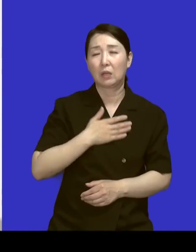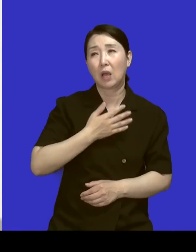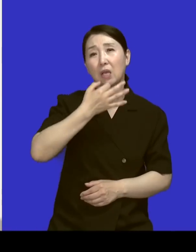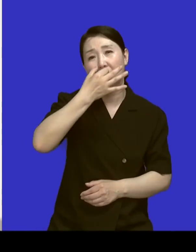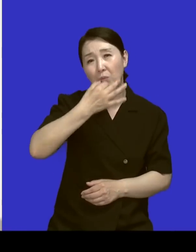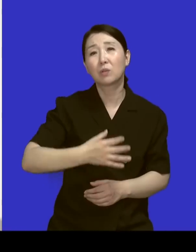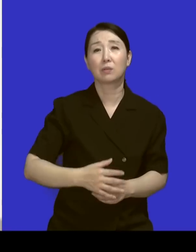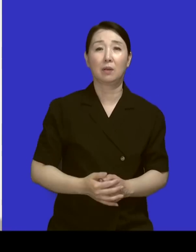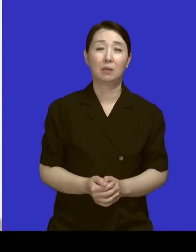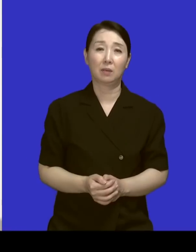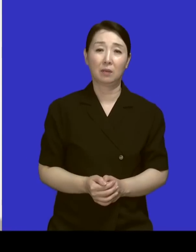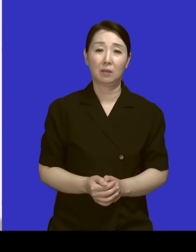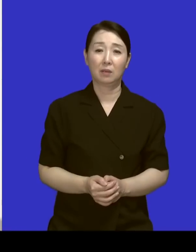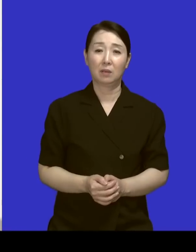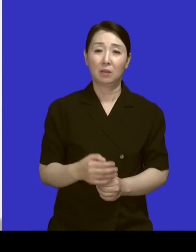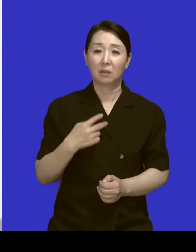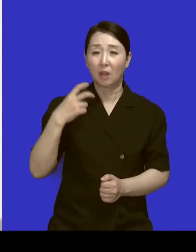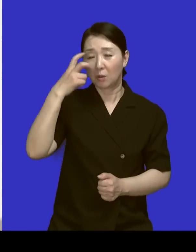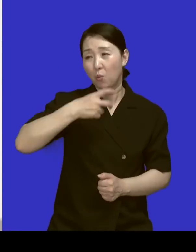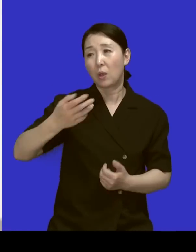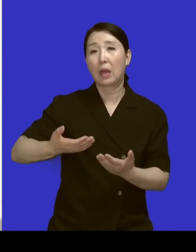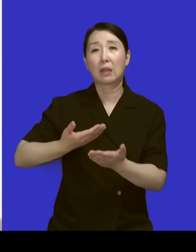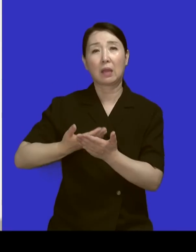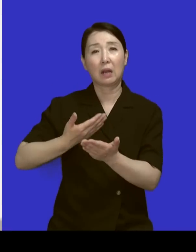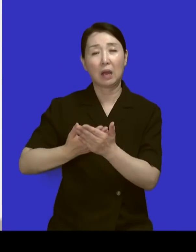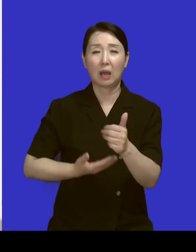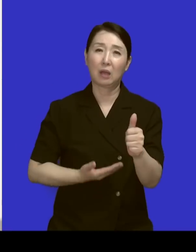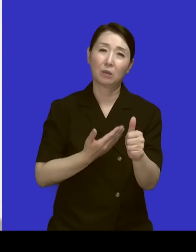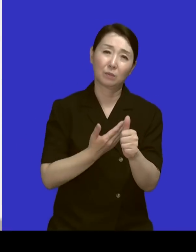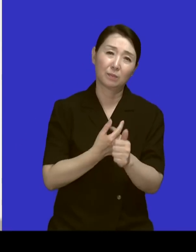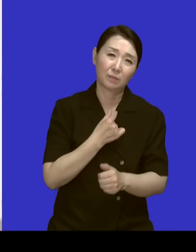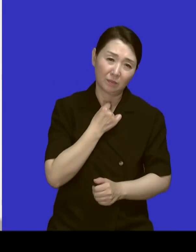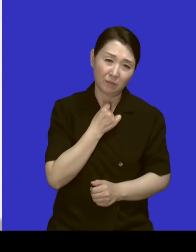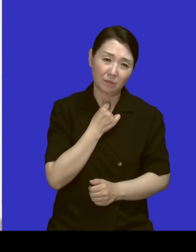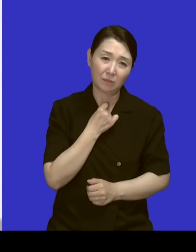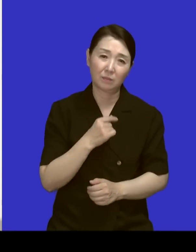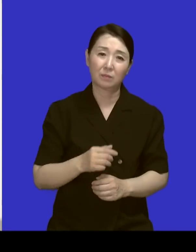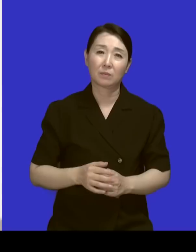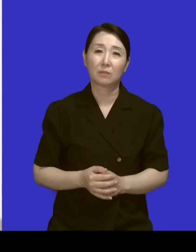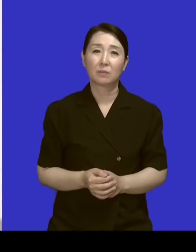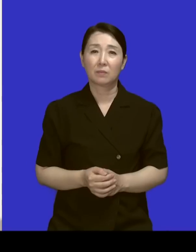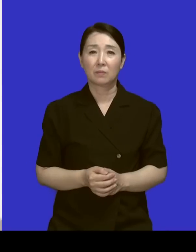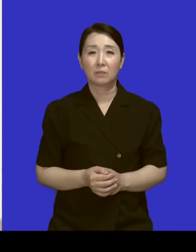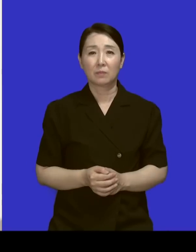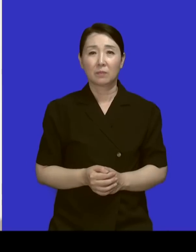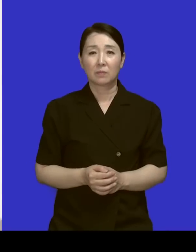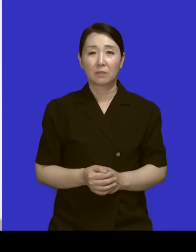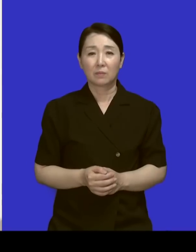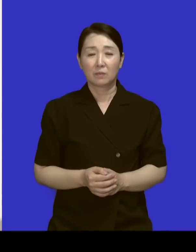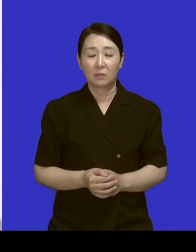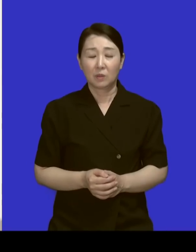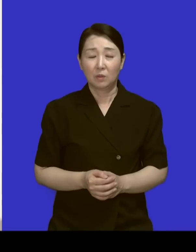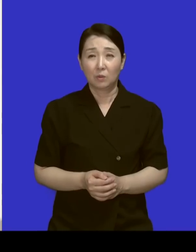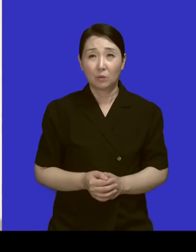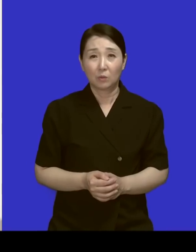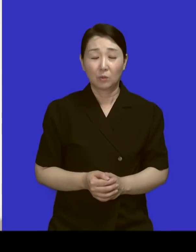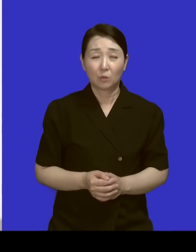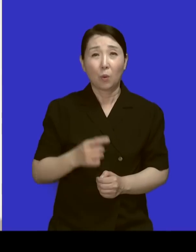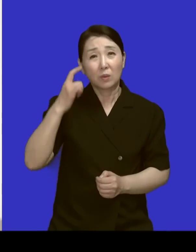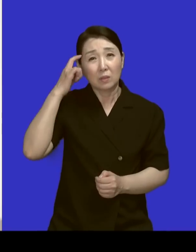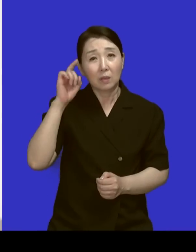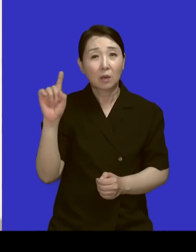힘들다. 좀 그치, 나를 그걸, 좀 보호해달라. 그걸 알리고 싶은 마음에. 그렇죠. 그렇죠. 그래서 한 번은 그런 생각도